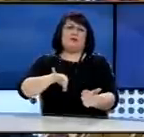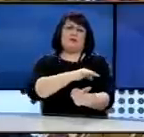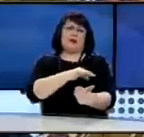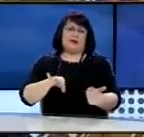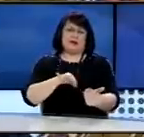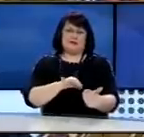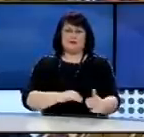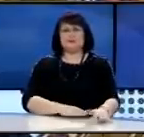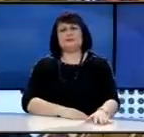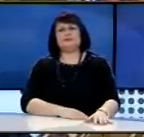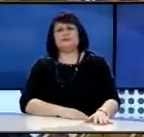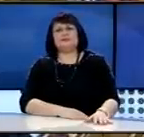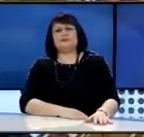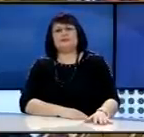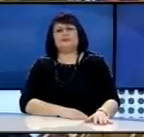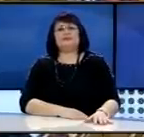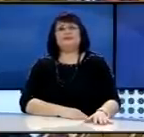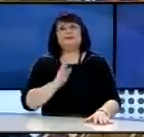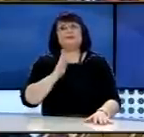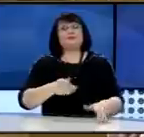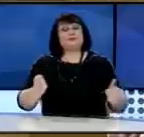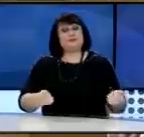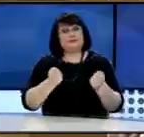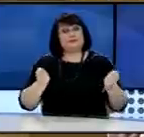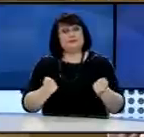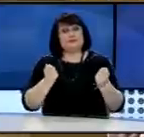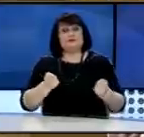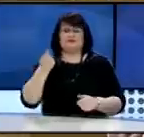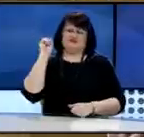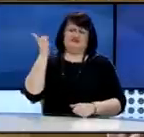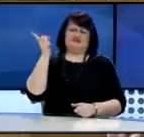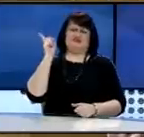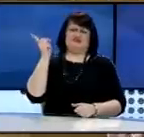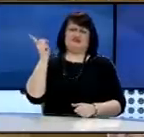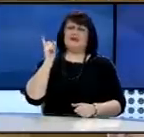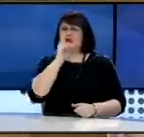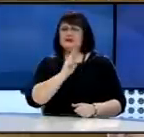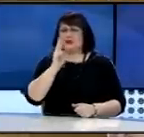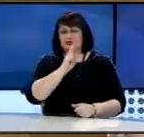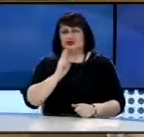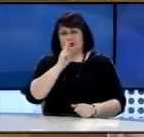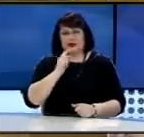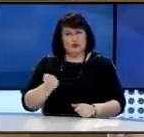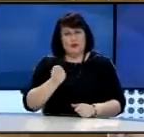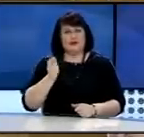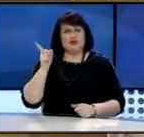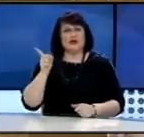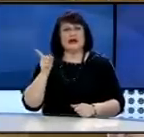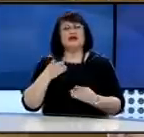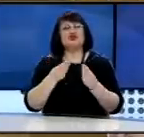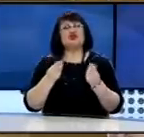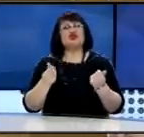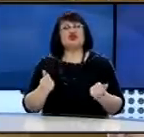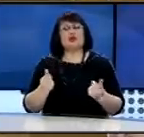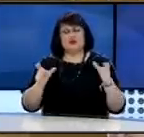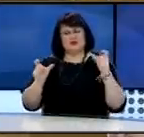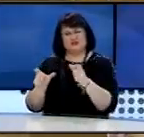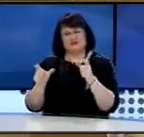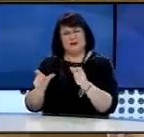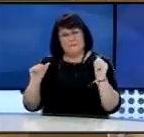Να μπορεί να χρησιμοποιήσει τις ισχυρές κυρώσεις που θα επιβάλλει ως εργαλείο ισχυρής